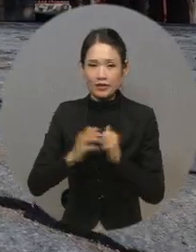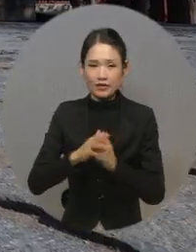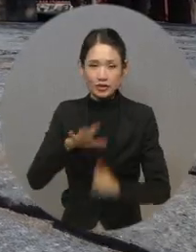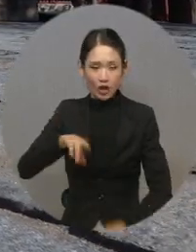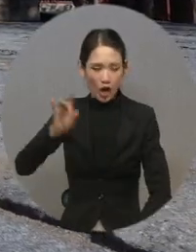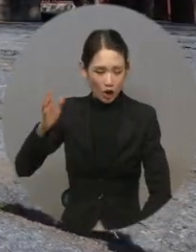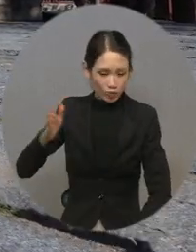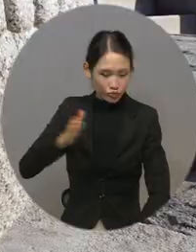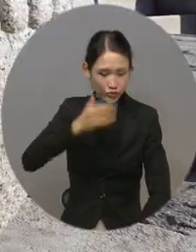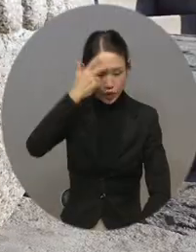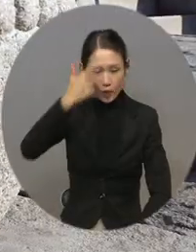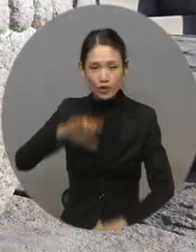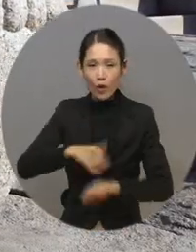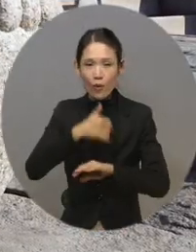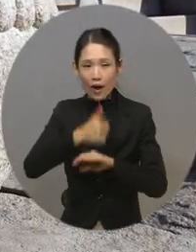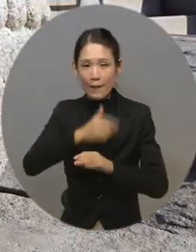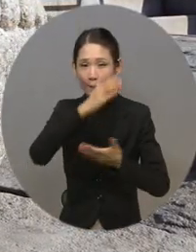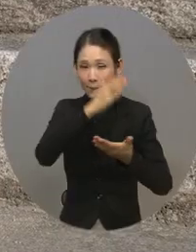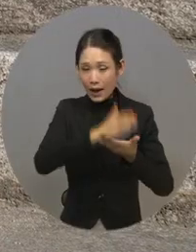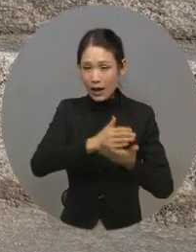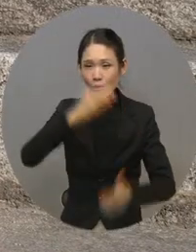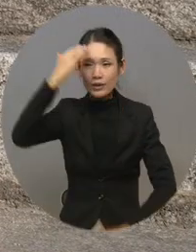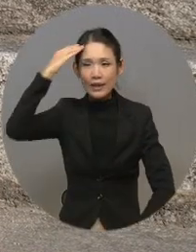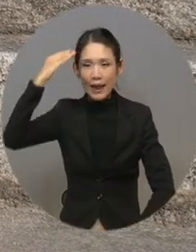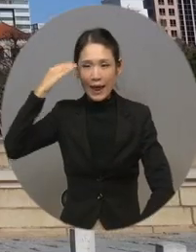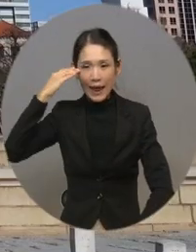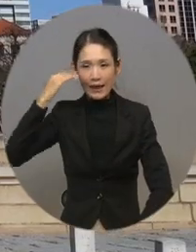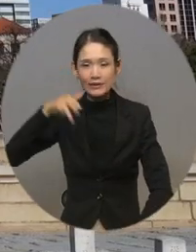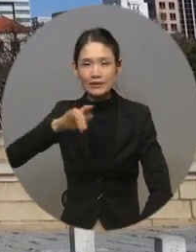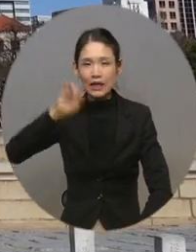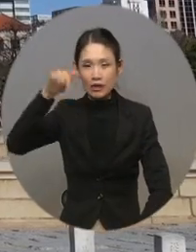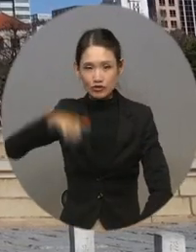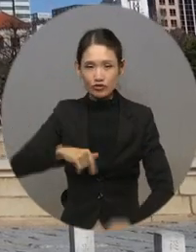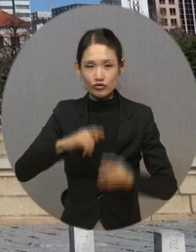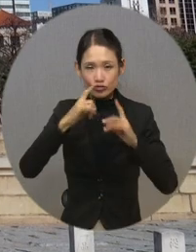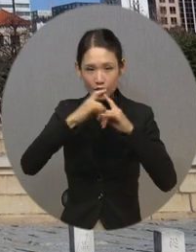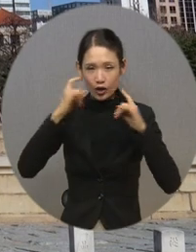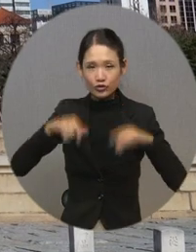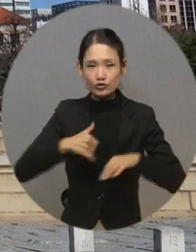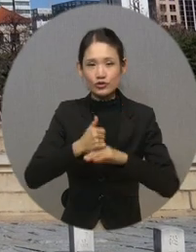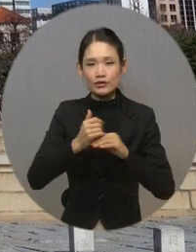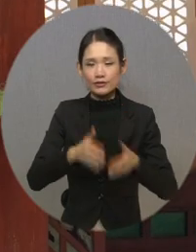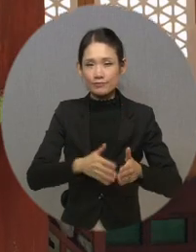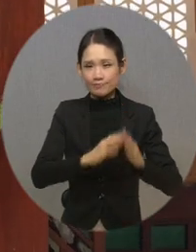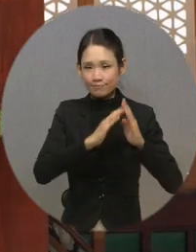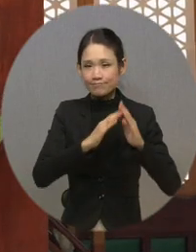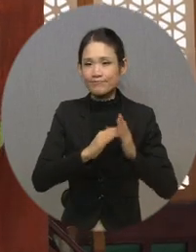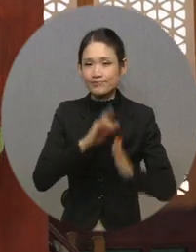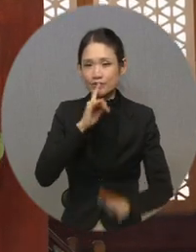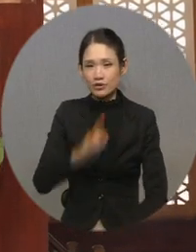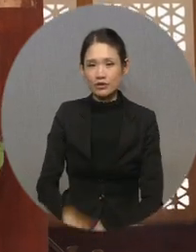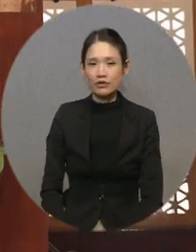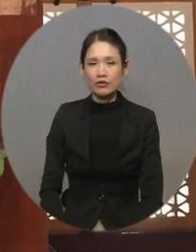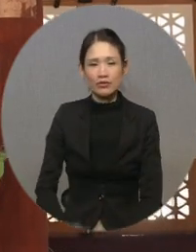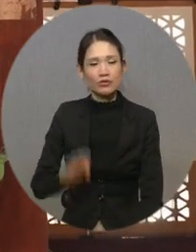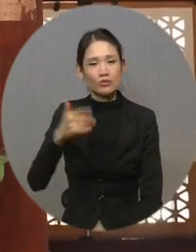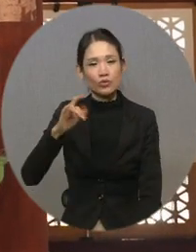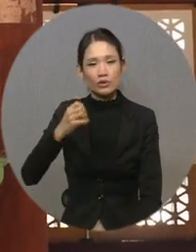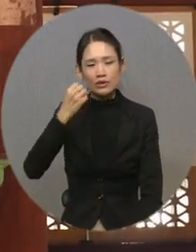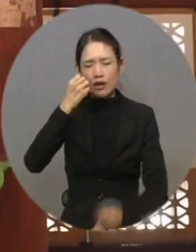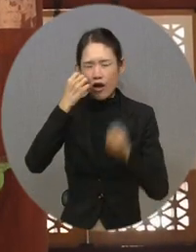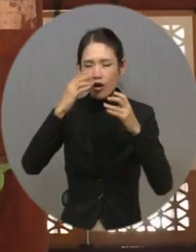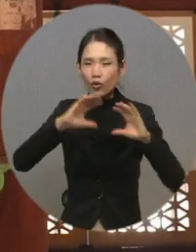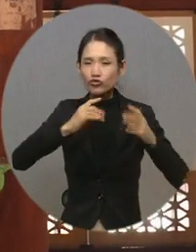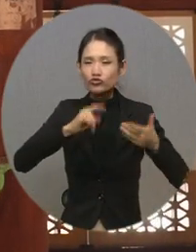왕궁의 정전이 아닌 대한제국 황궁의 정전으로 세운 건물이라고 합니다. 고종의 새로운 제국에 대한